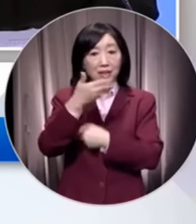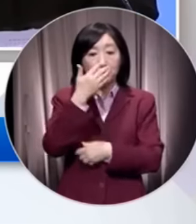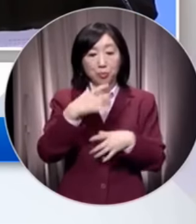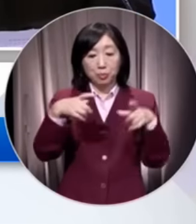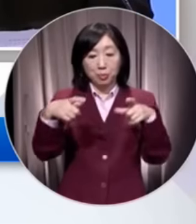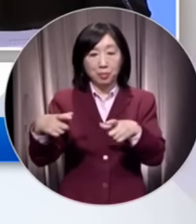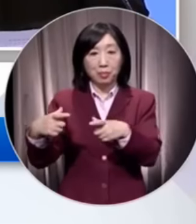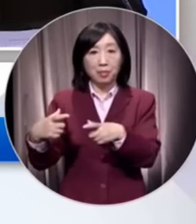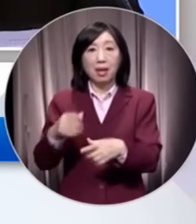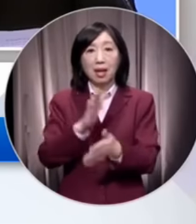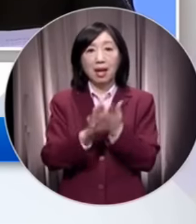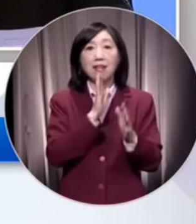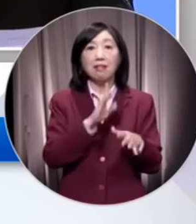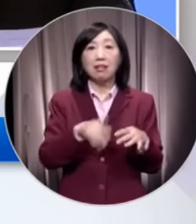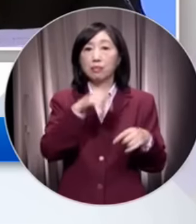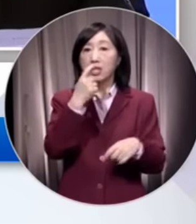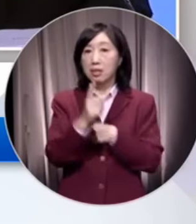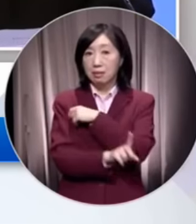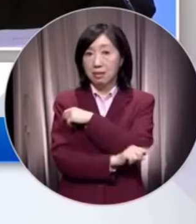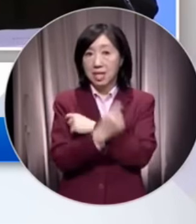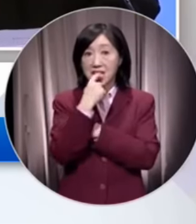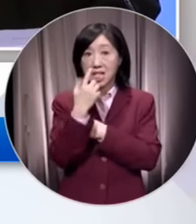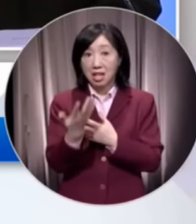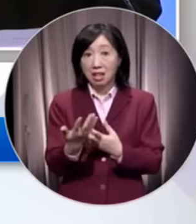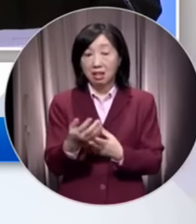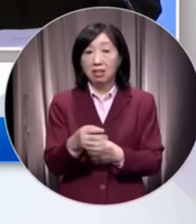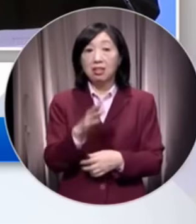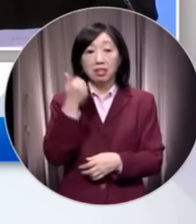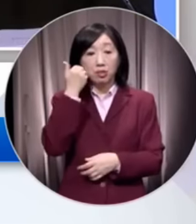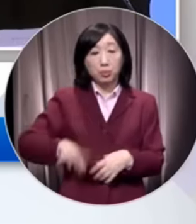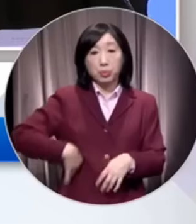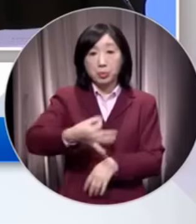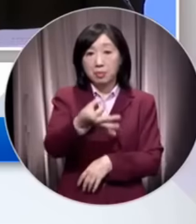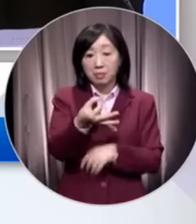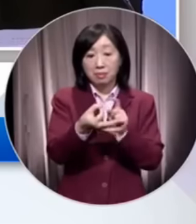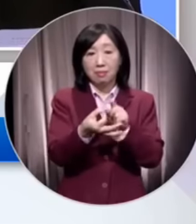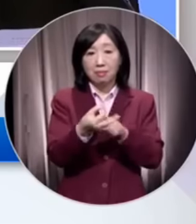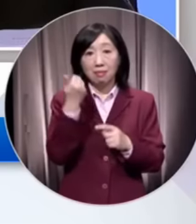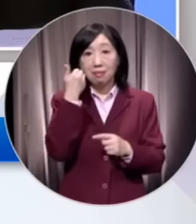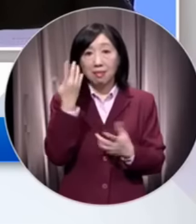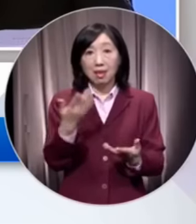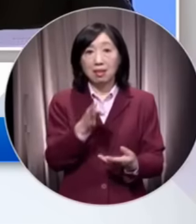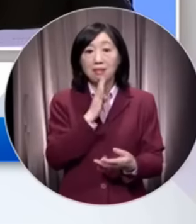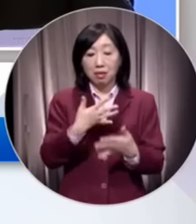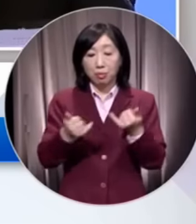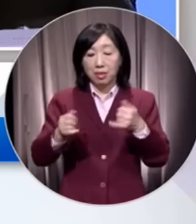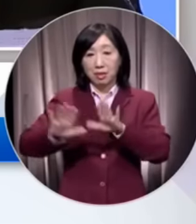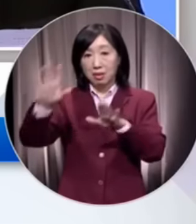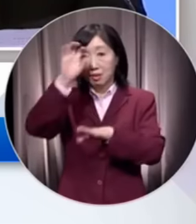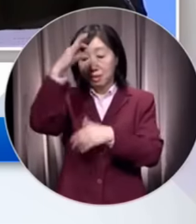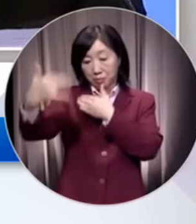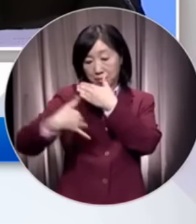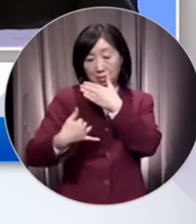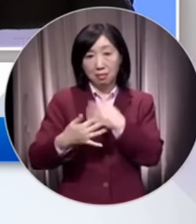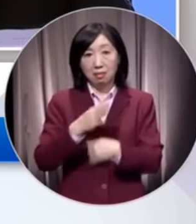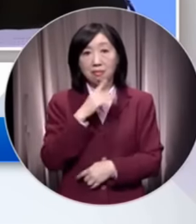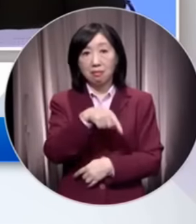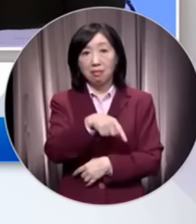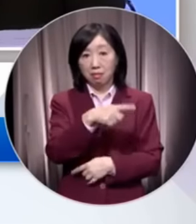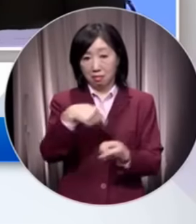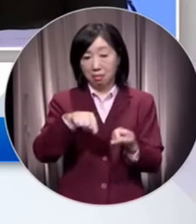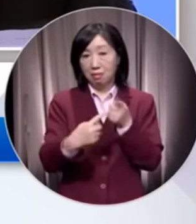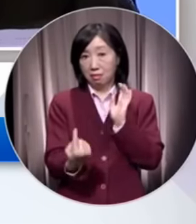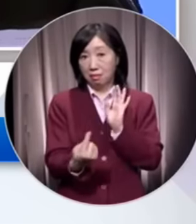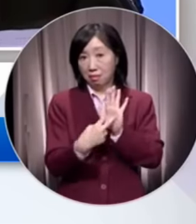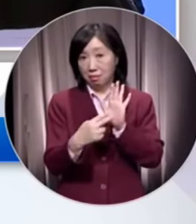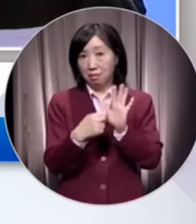参会还是尾牙，跟选举有没有关系，又是谁出钱？朱主席，除了说是民进党的抹黑之外，这些事情你是不是需要要